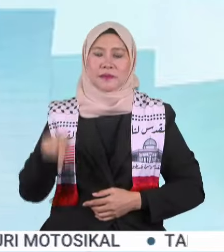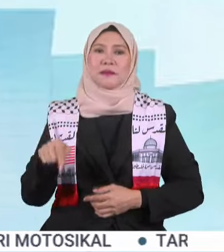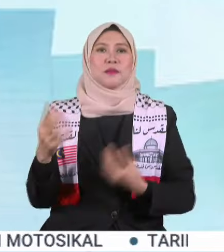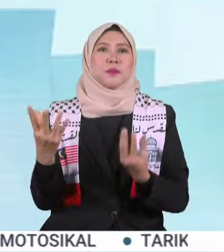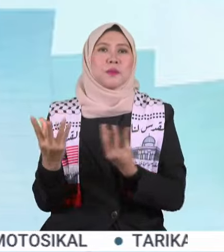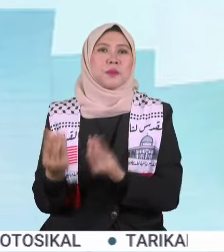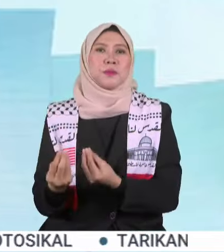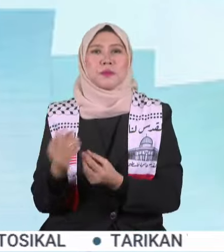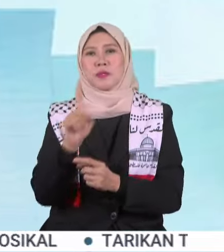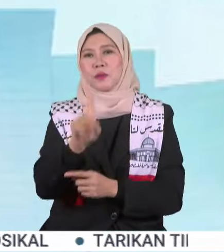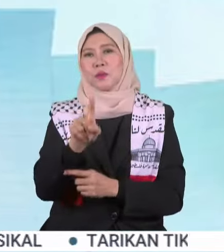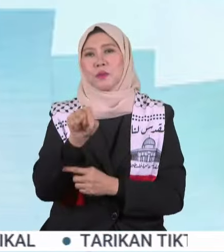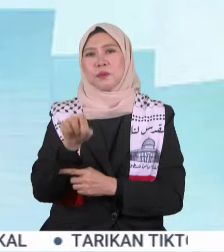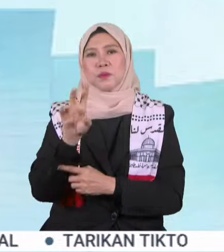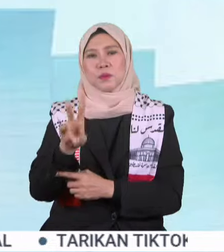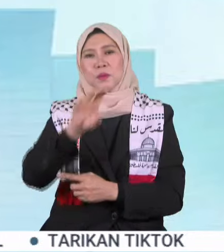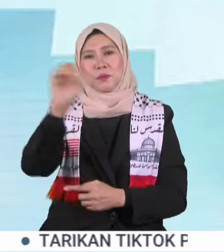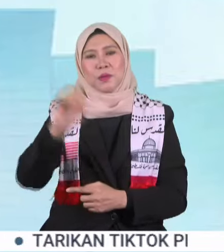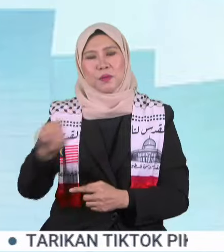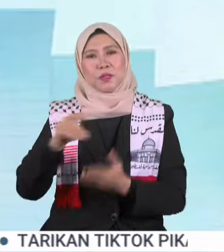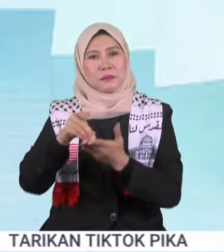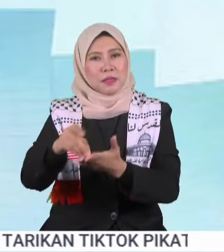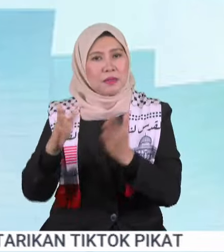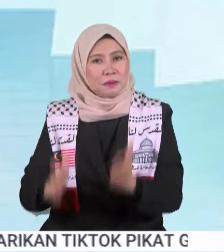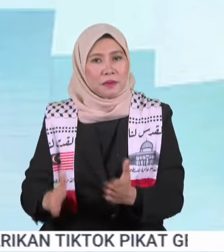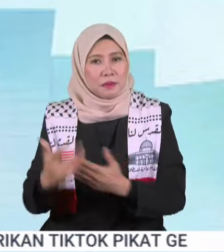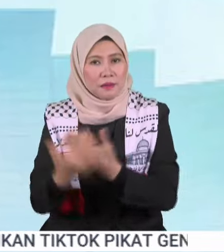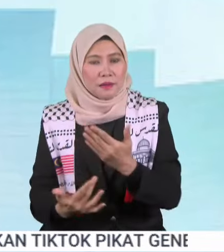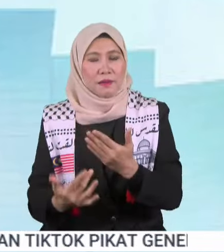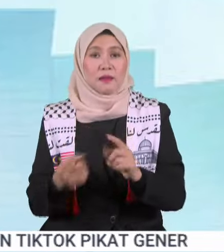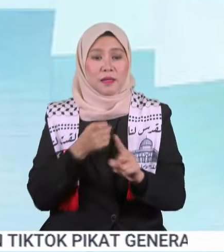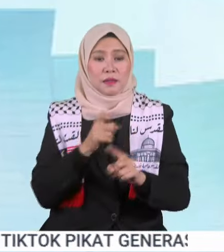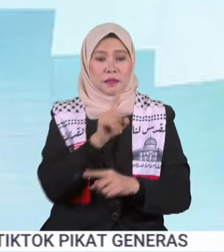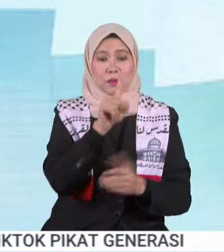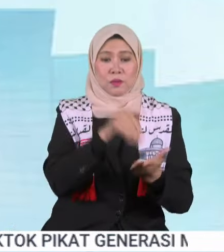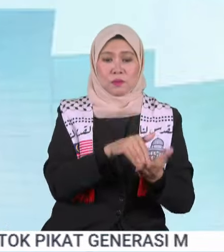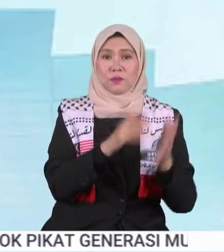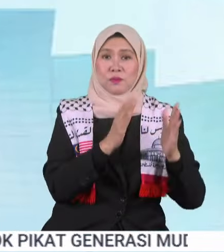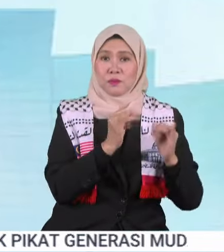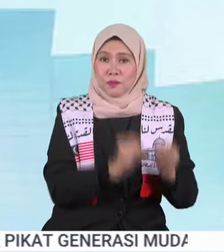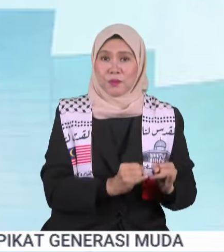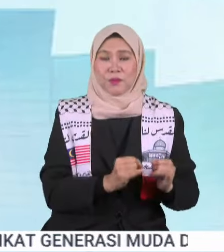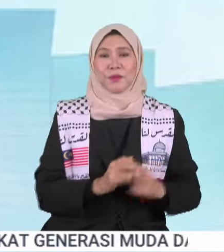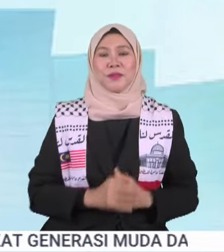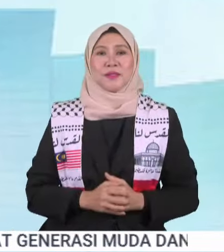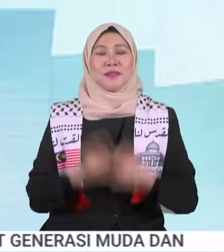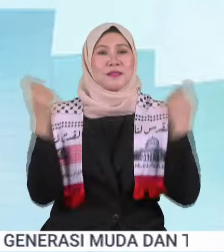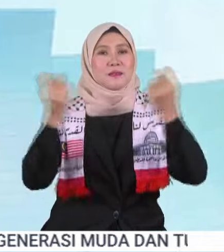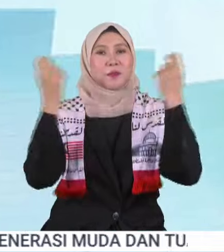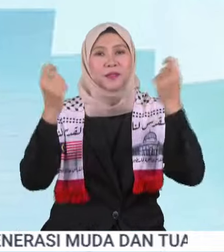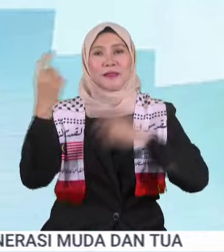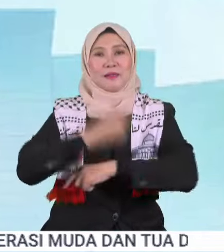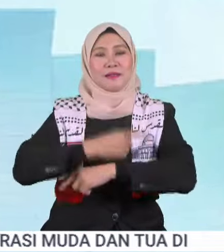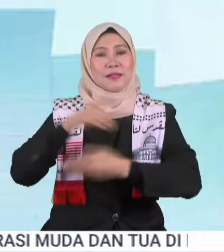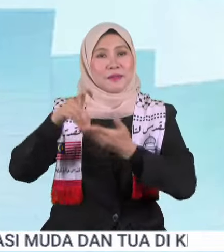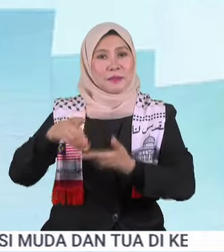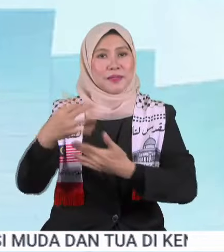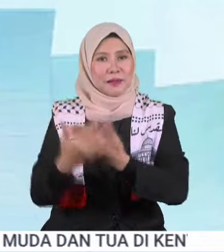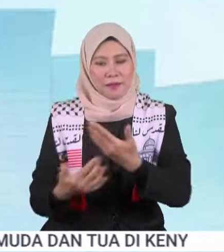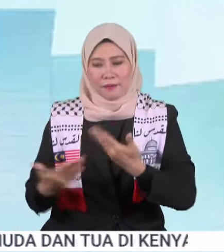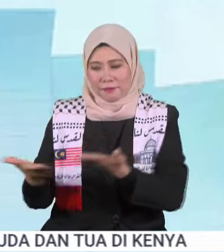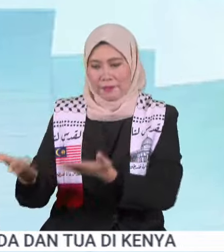terendah dengan hanya 1.7% penderma darah daripada 1,000 individu. Sempena sambutan Hari Derma Darah, Nur Alia Ramli